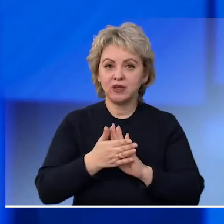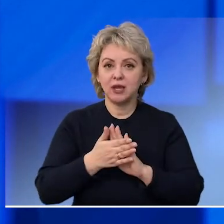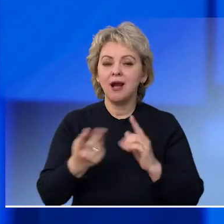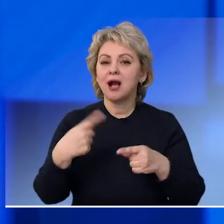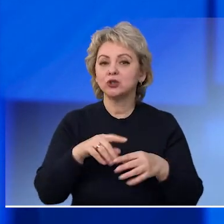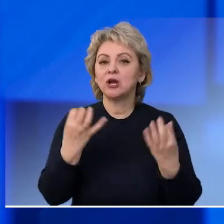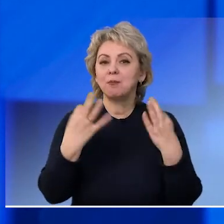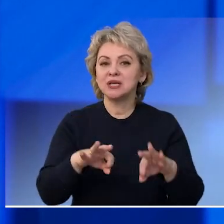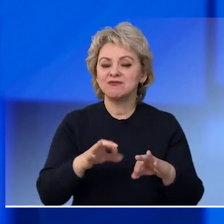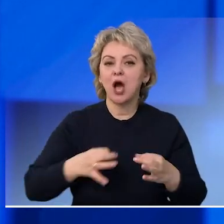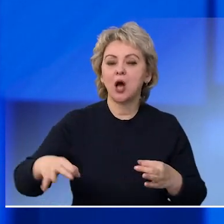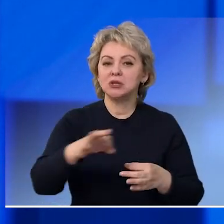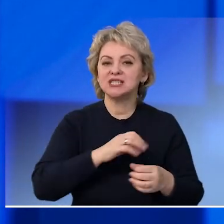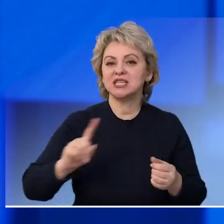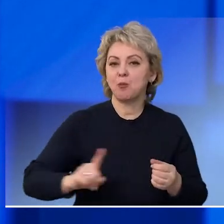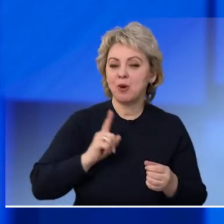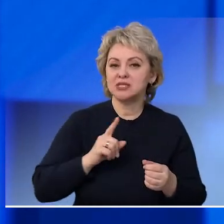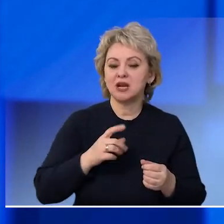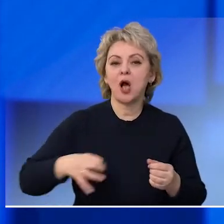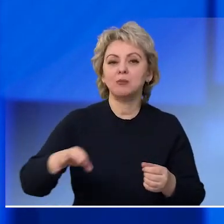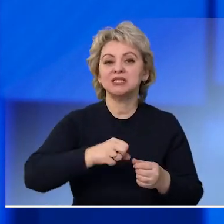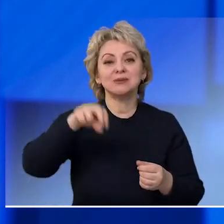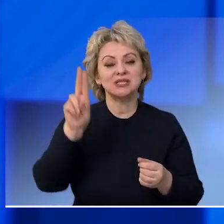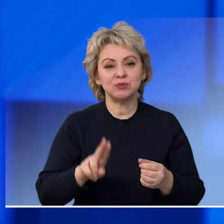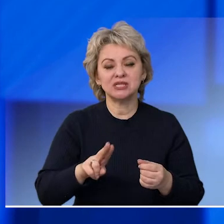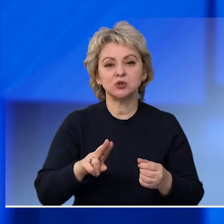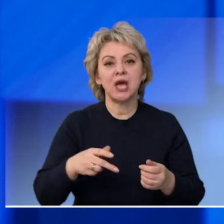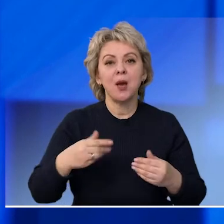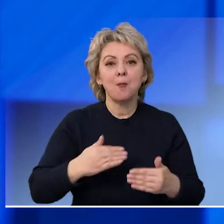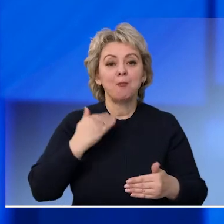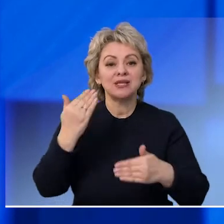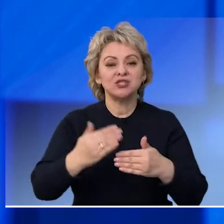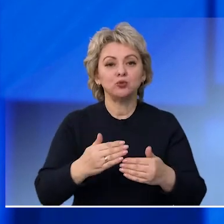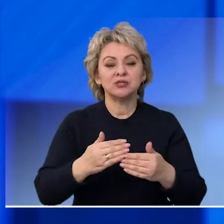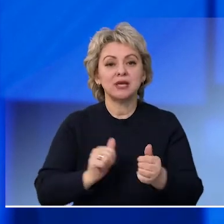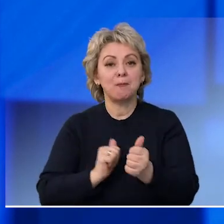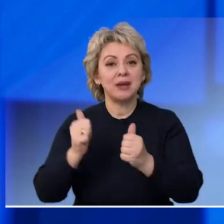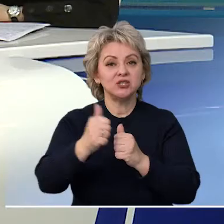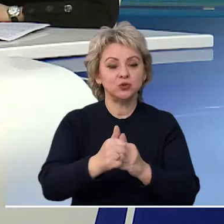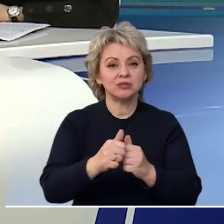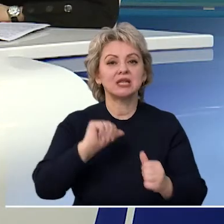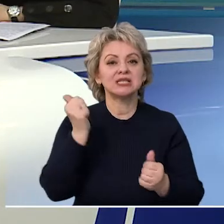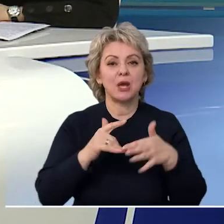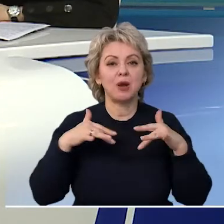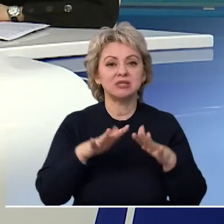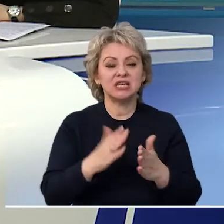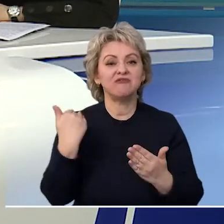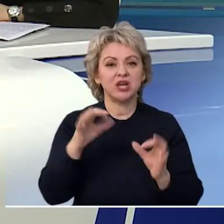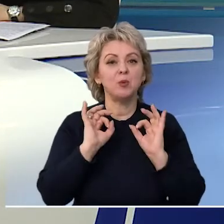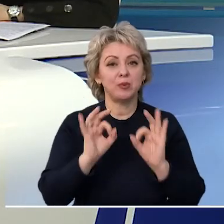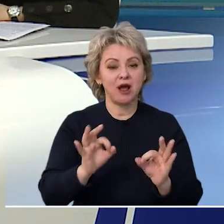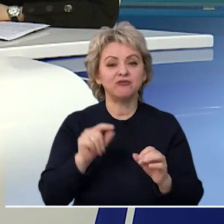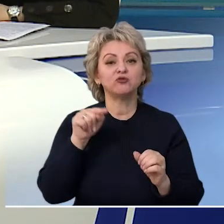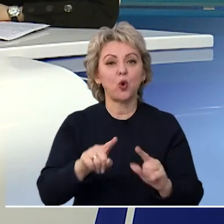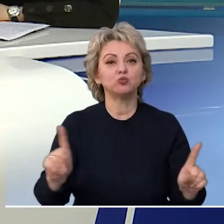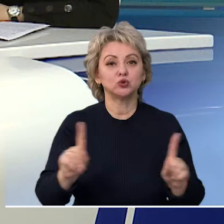условия, которые позволят областным мастерам, областным специалистам подтянуться? На самом деле вы